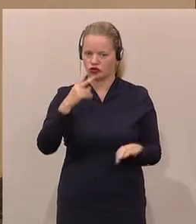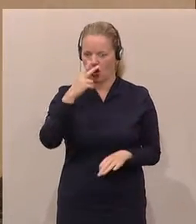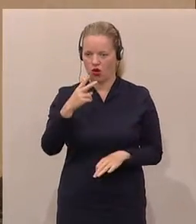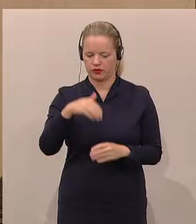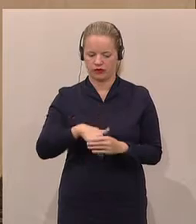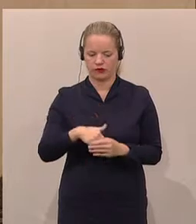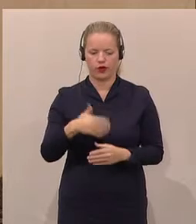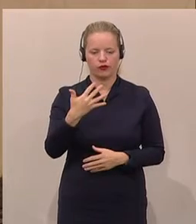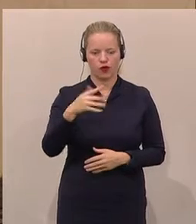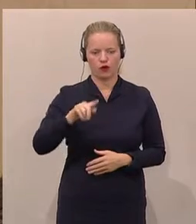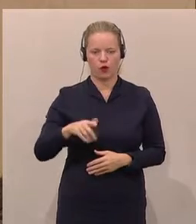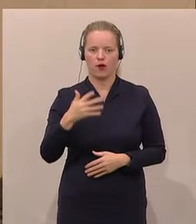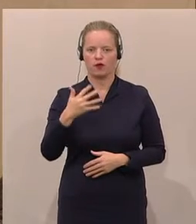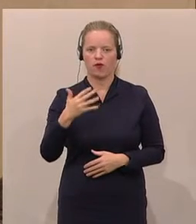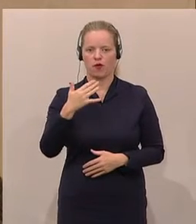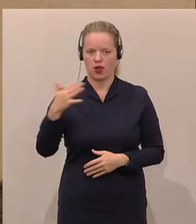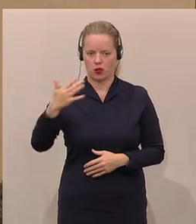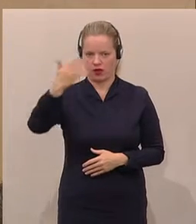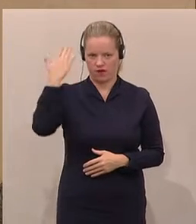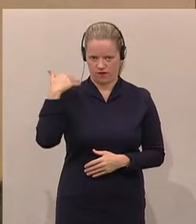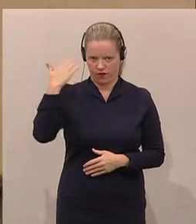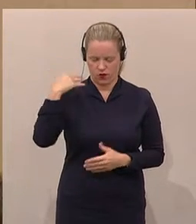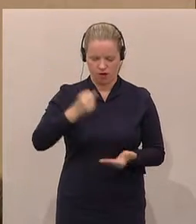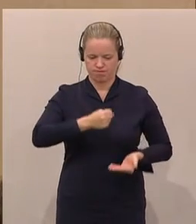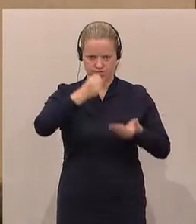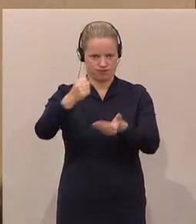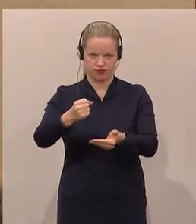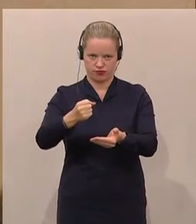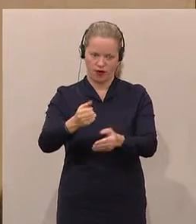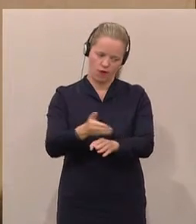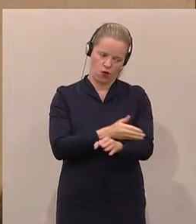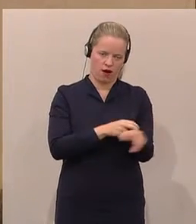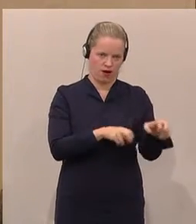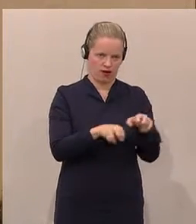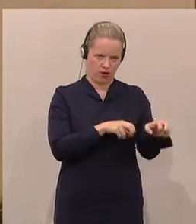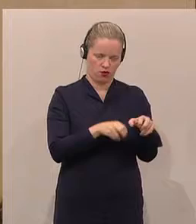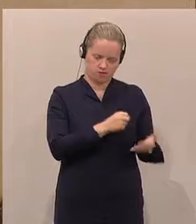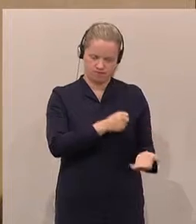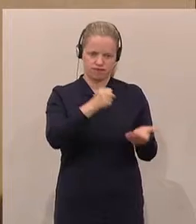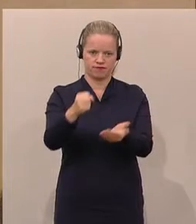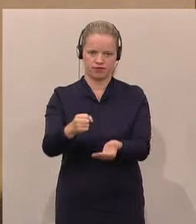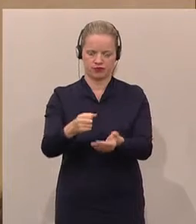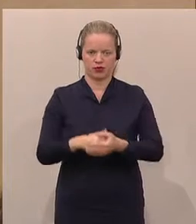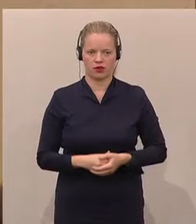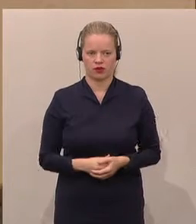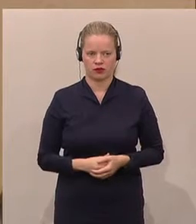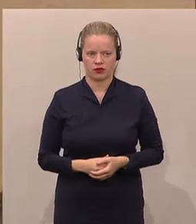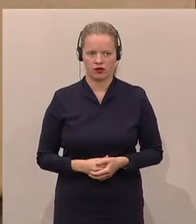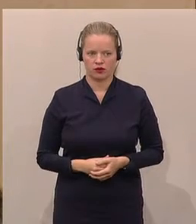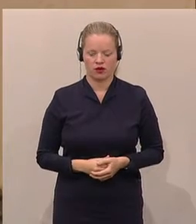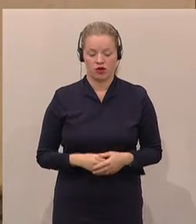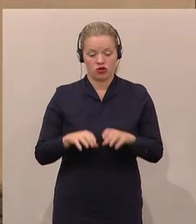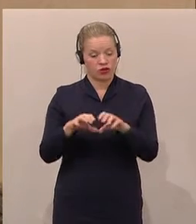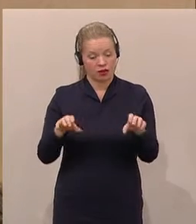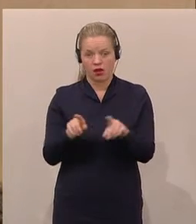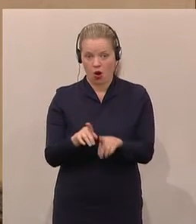5,5 Millionen pro Jahr kassiert hat von den Vorgängerregierungen und jetzt natürlich genauso wie alle anderen betroffen sind, an weniger